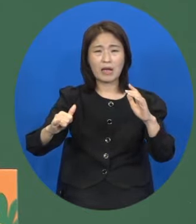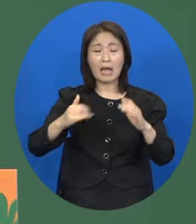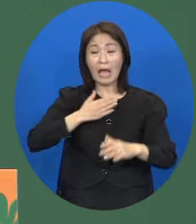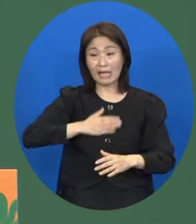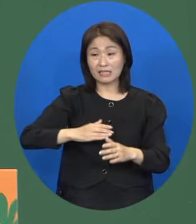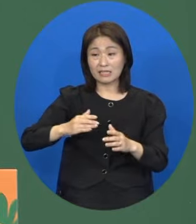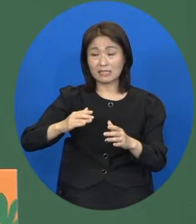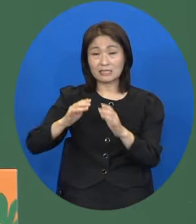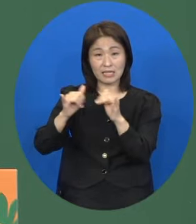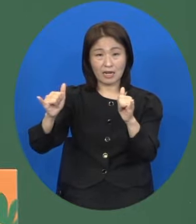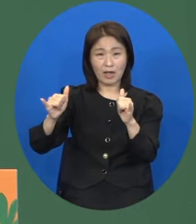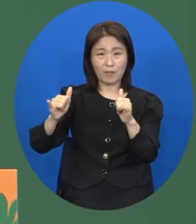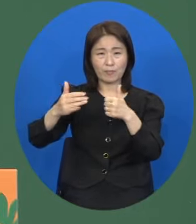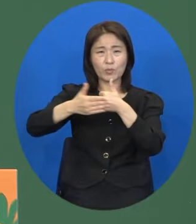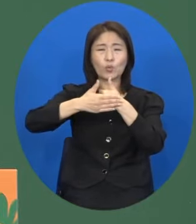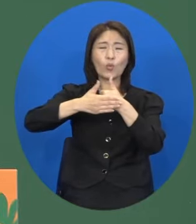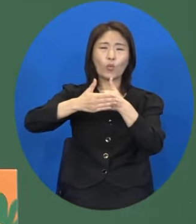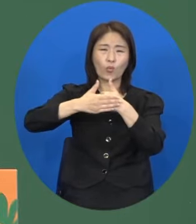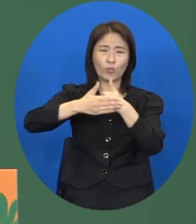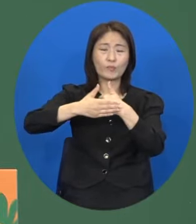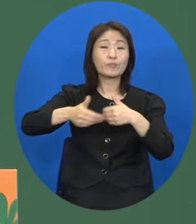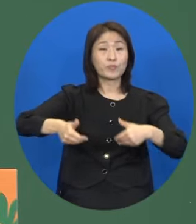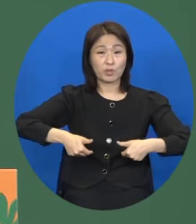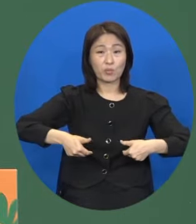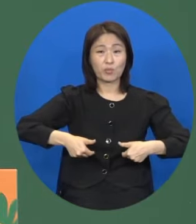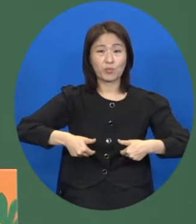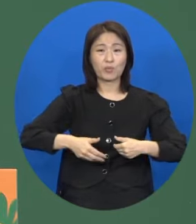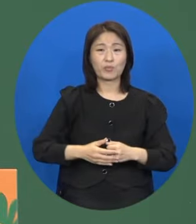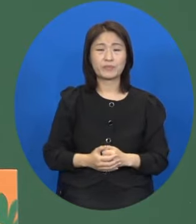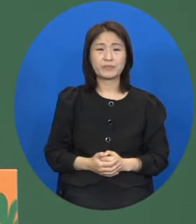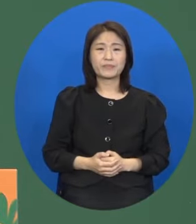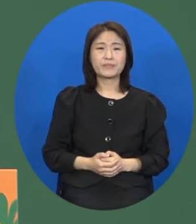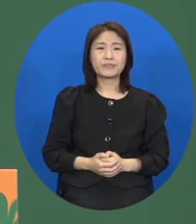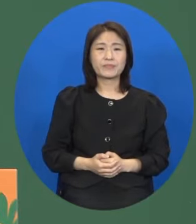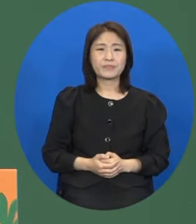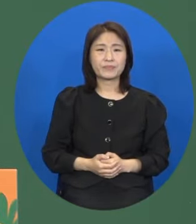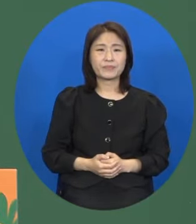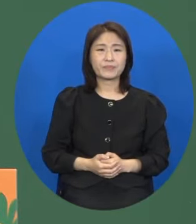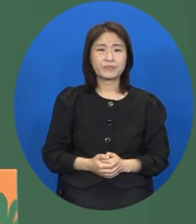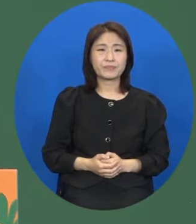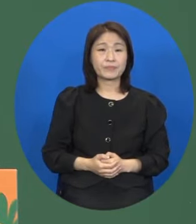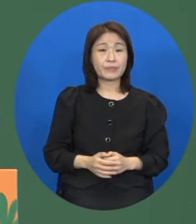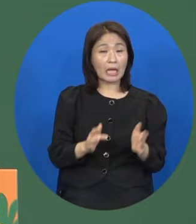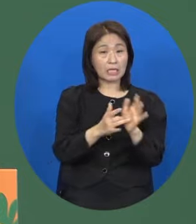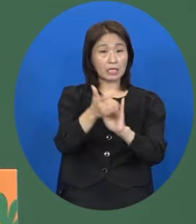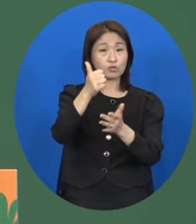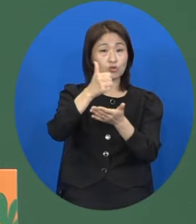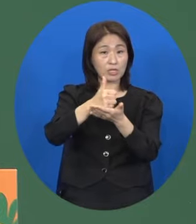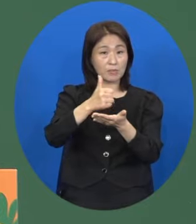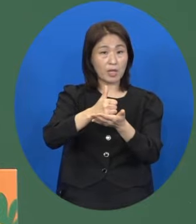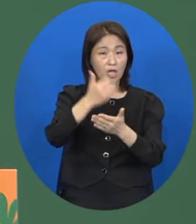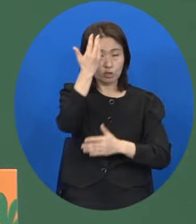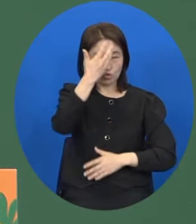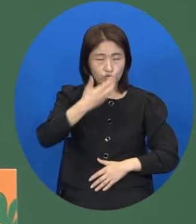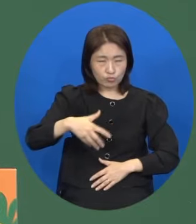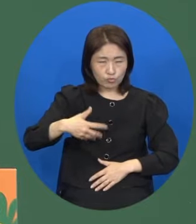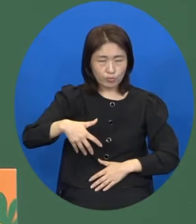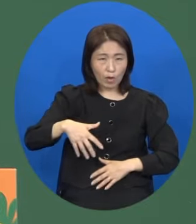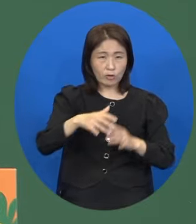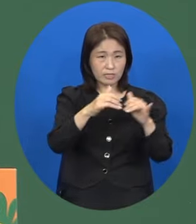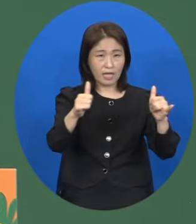없으면 결코 쉽지 않습니다. 마가복음 2장에 예수님께서 중풍병자 고치신